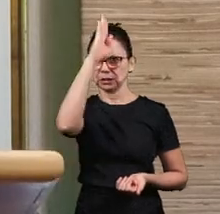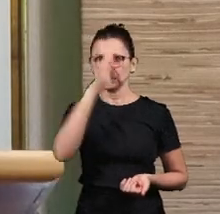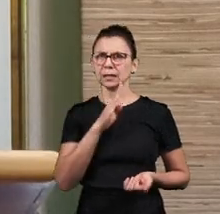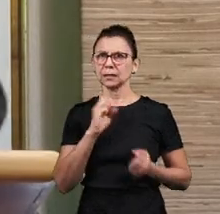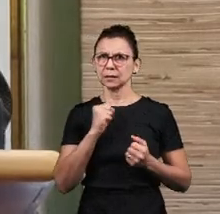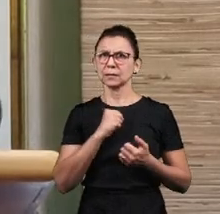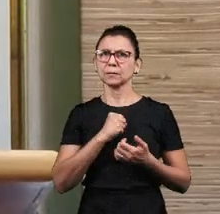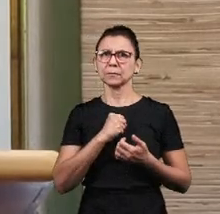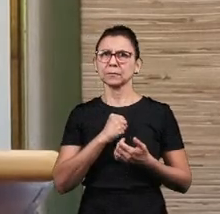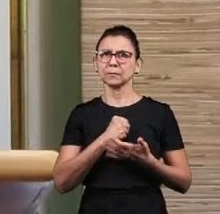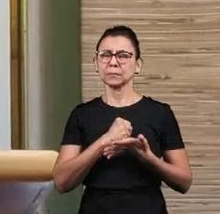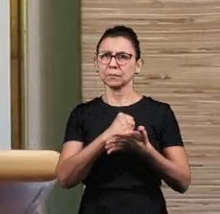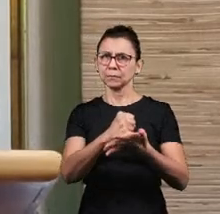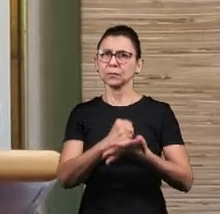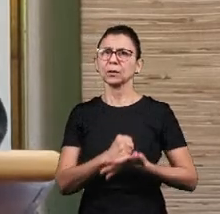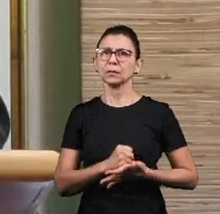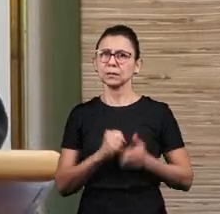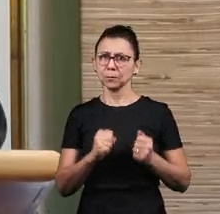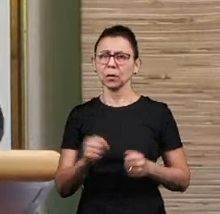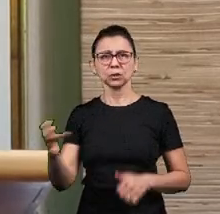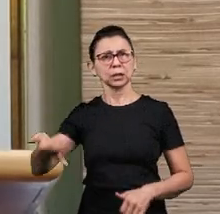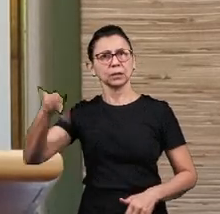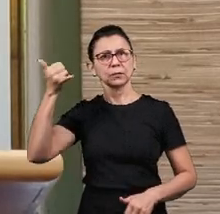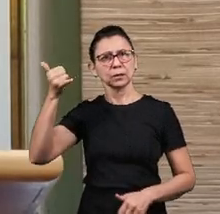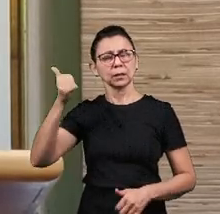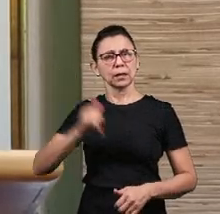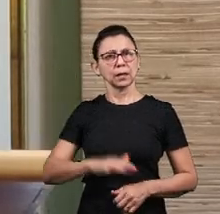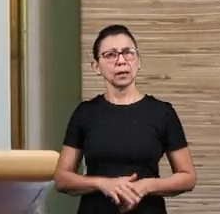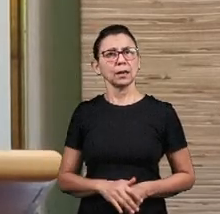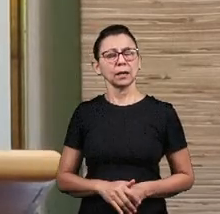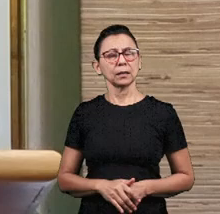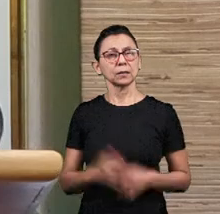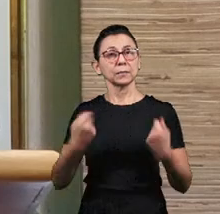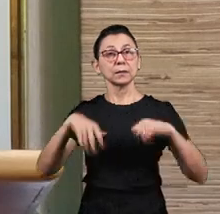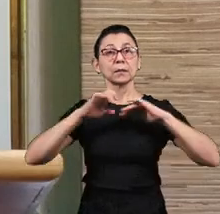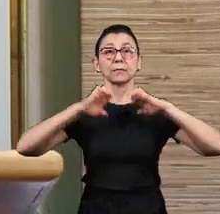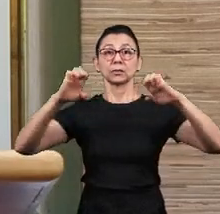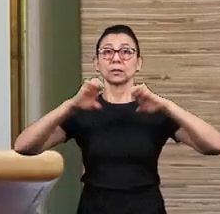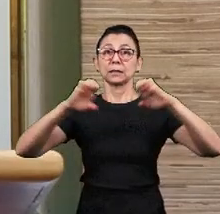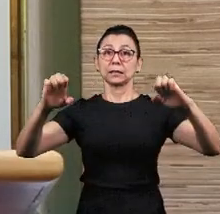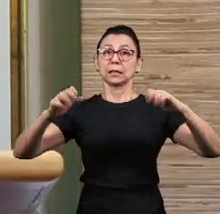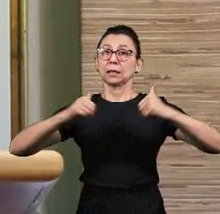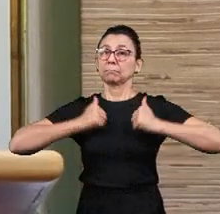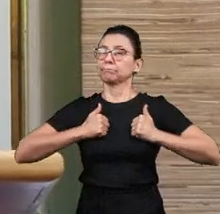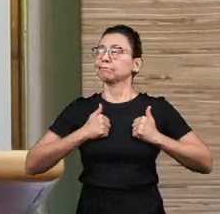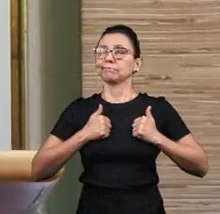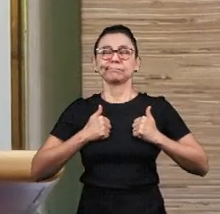évangéliser. L'Église ne peut pas arrêter. Est-ce que quelques-uns